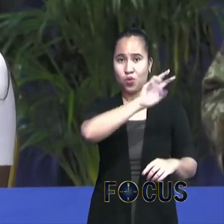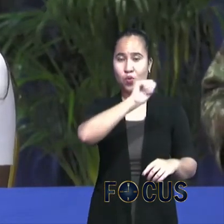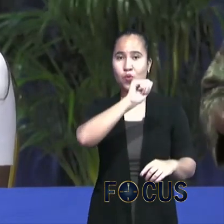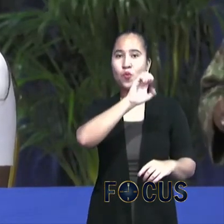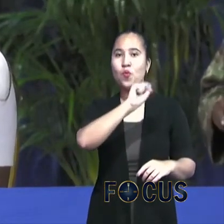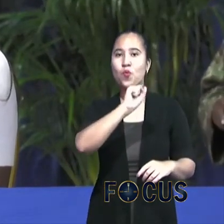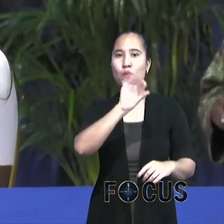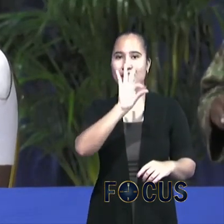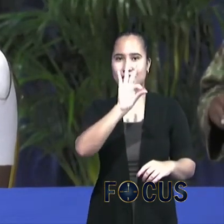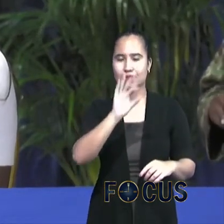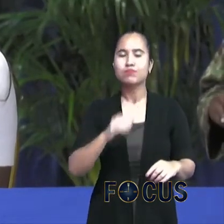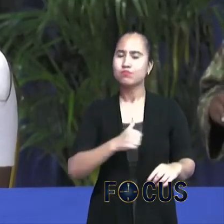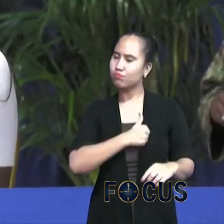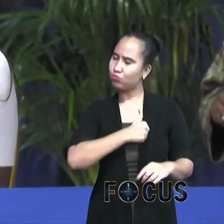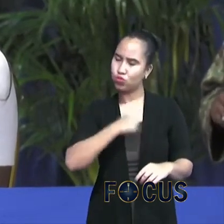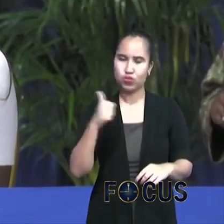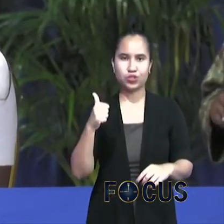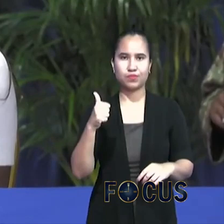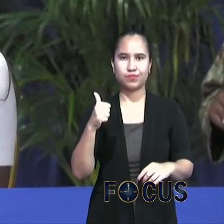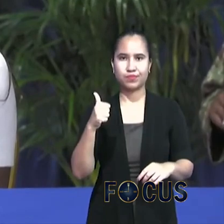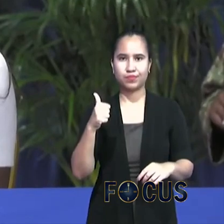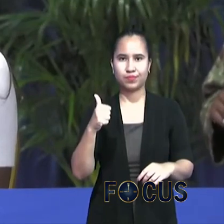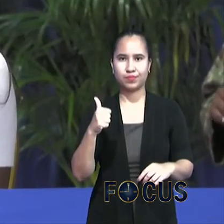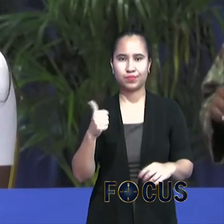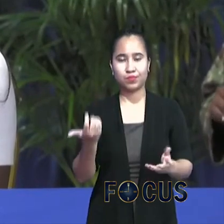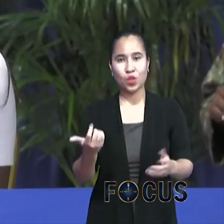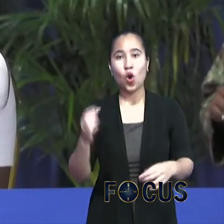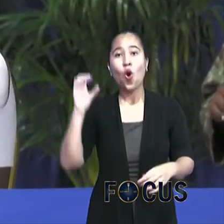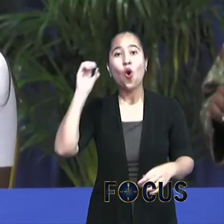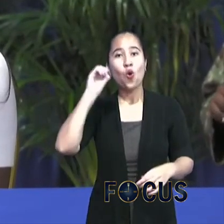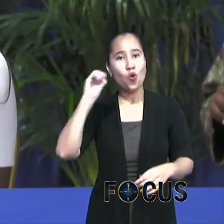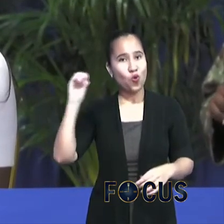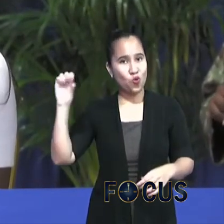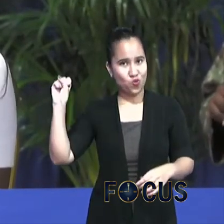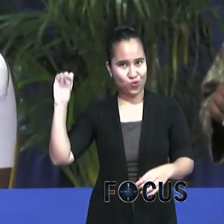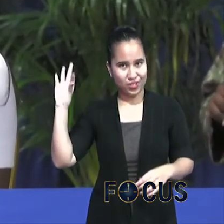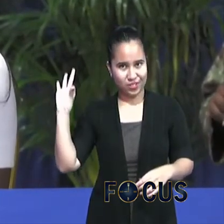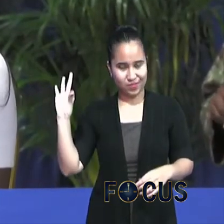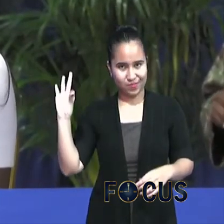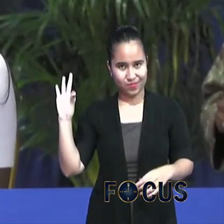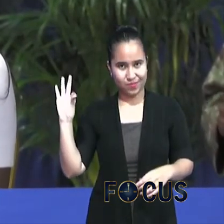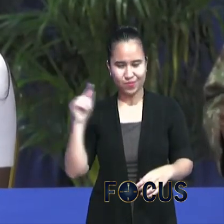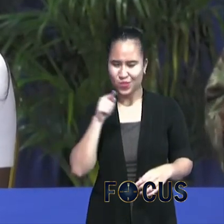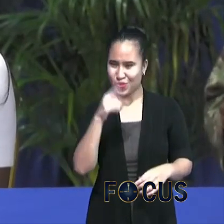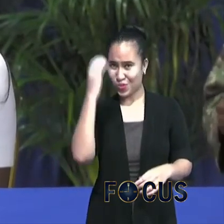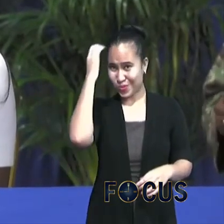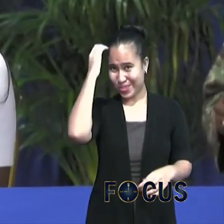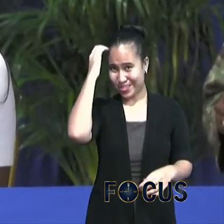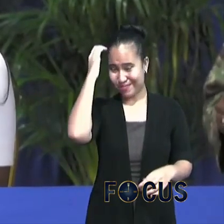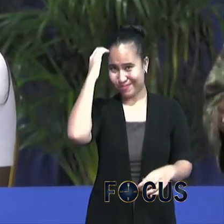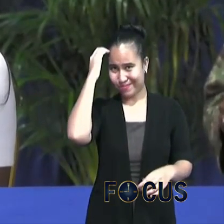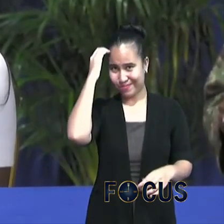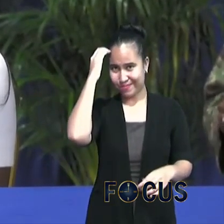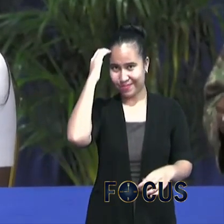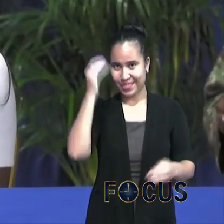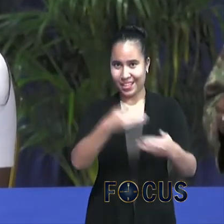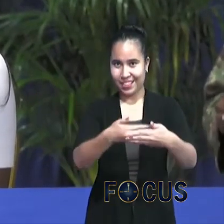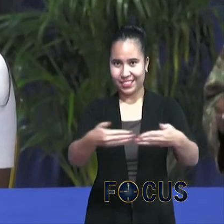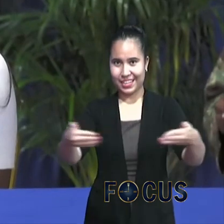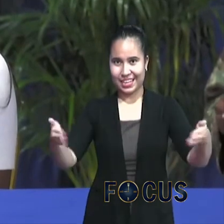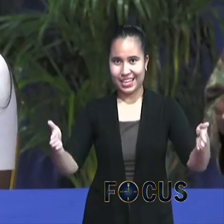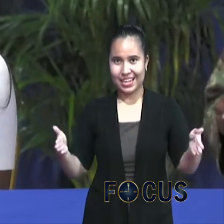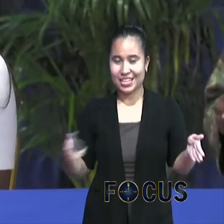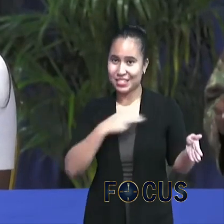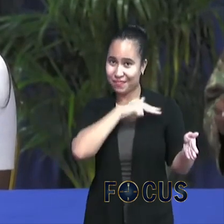onder controle. Voor wat betreft het oosten... Zoals u weet is eigenlijk de grenzen